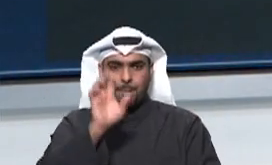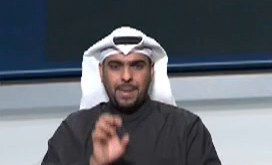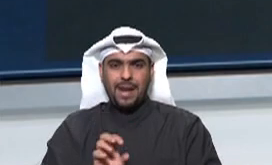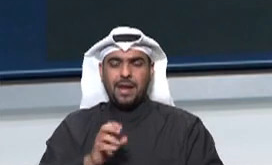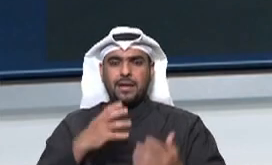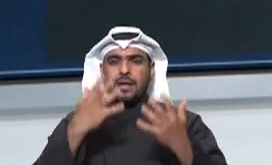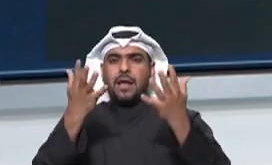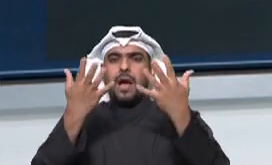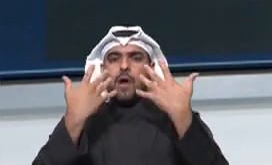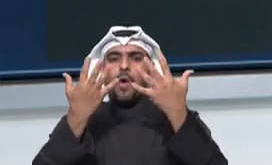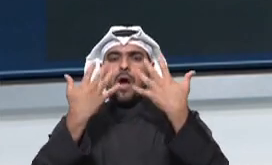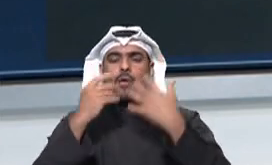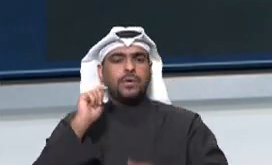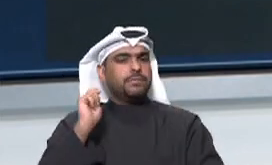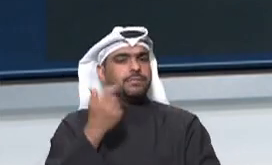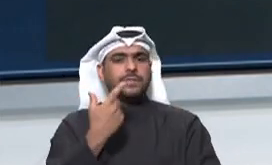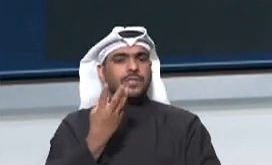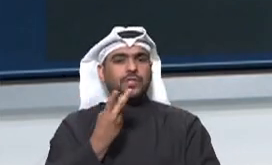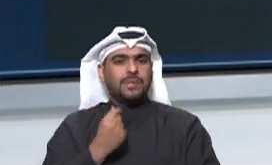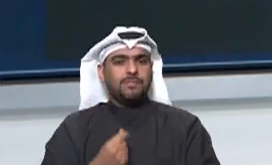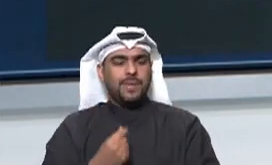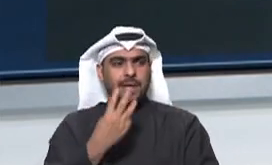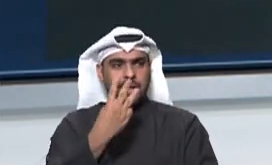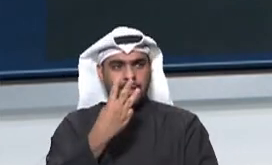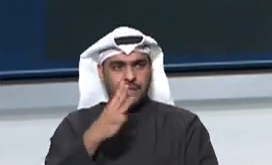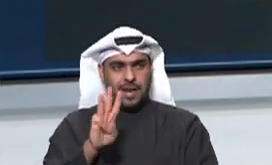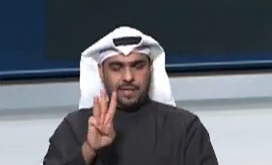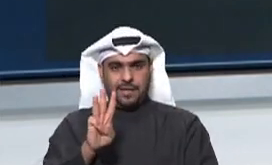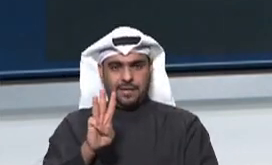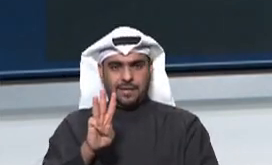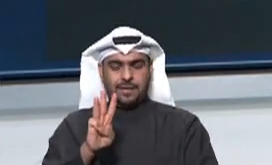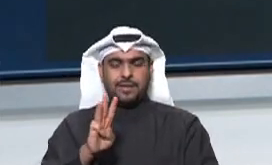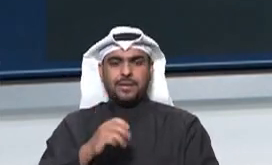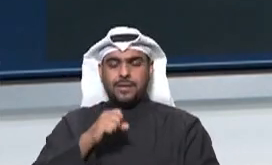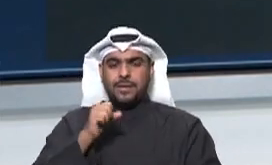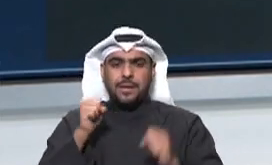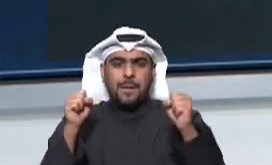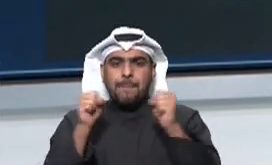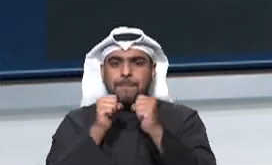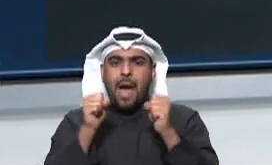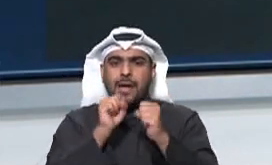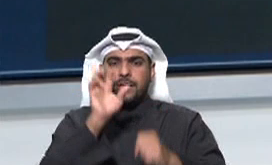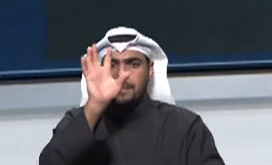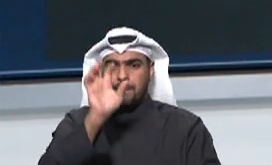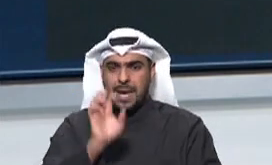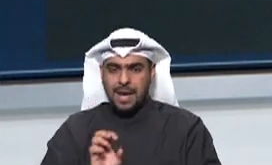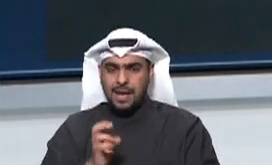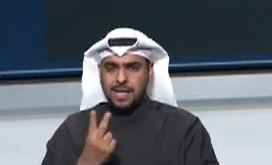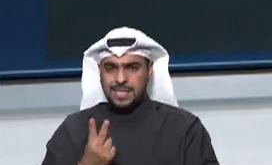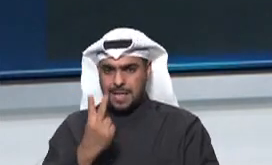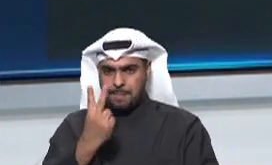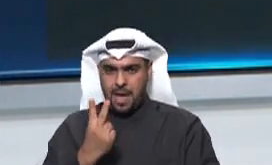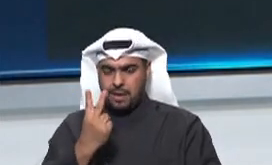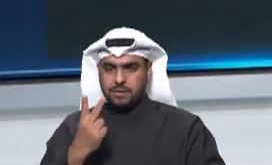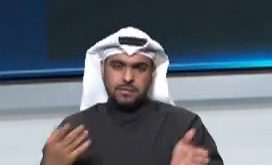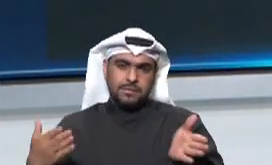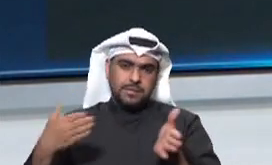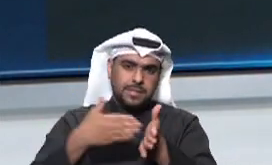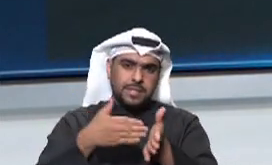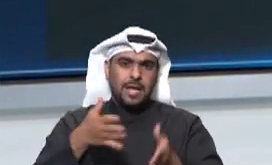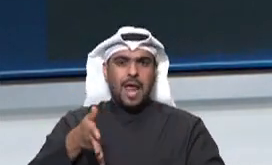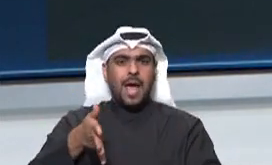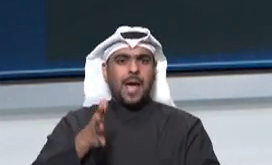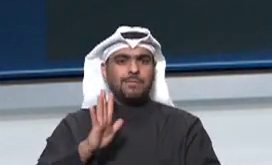وأجواء باردة، درجة الحرارة تتراوح ما بين 7 درجات مئوية إلى 15 درجة مئوية، مع هواء شمالي شرقي إلى متقلب الاتجاه كحد